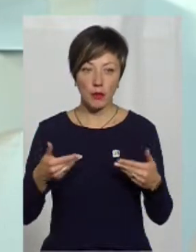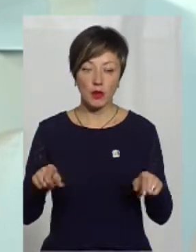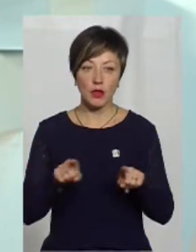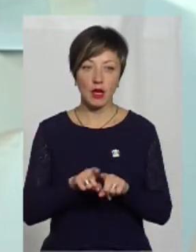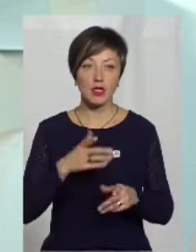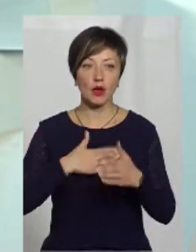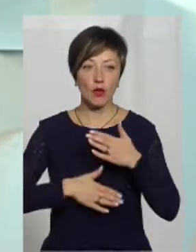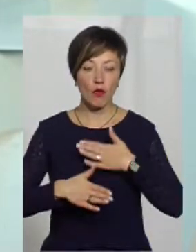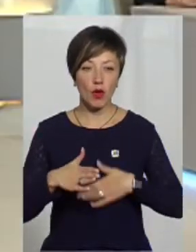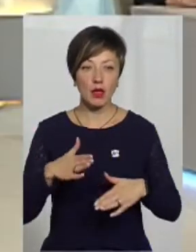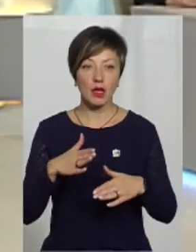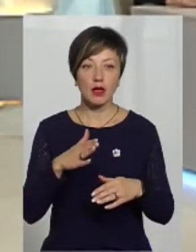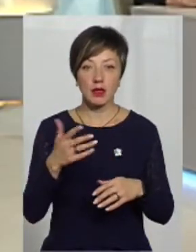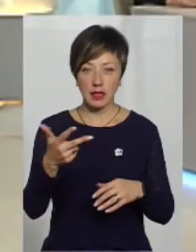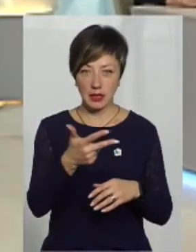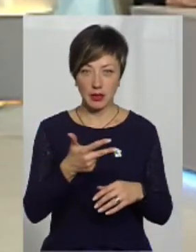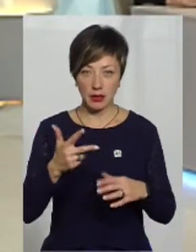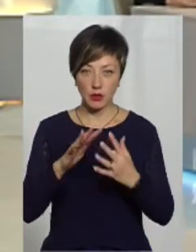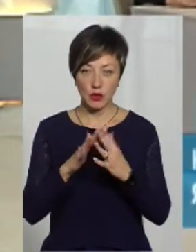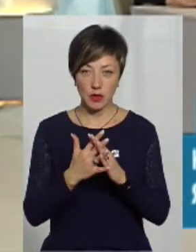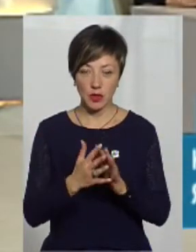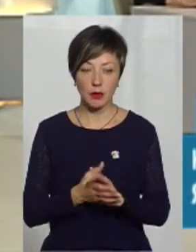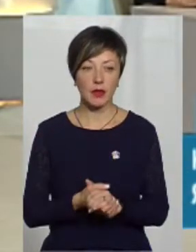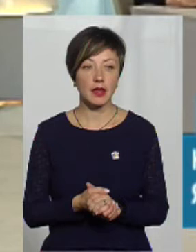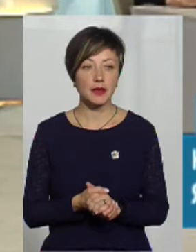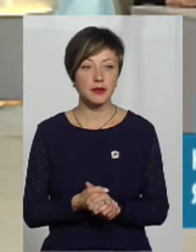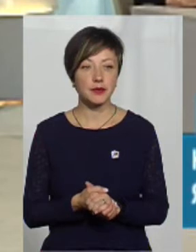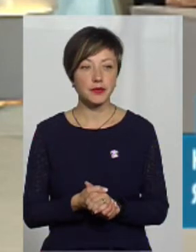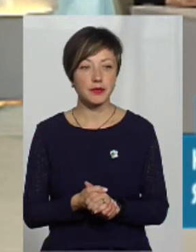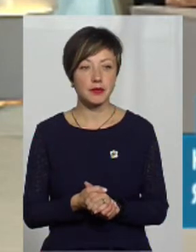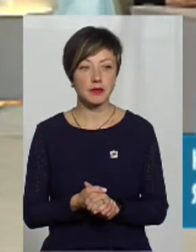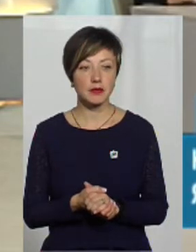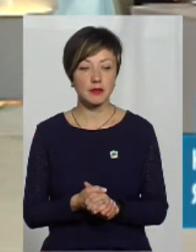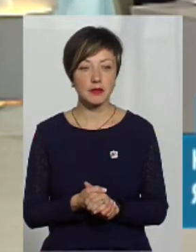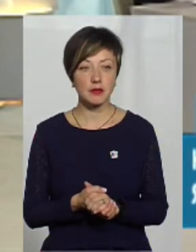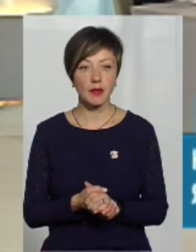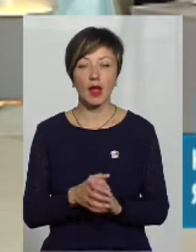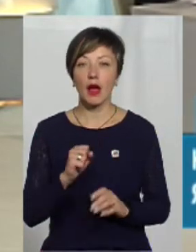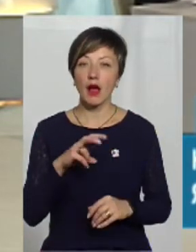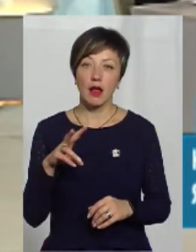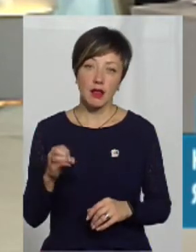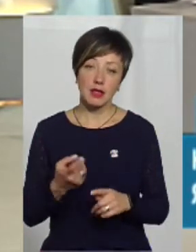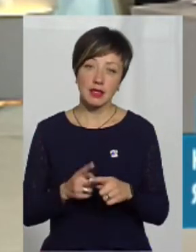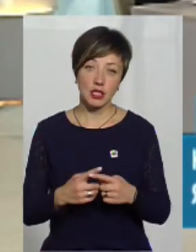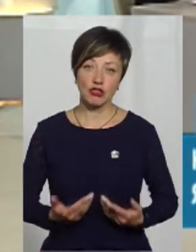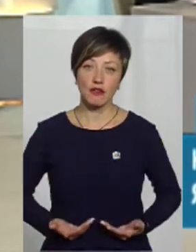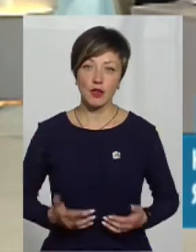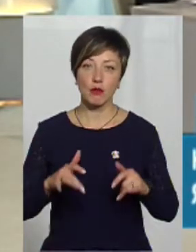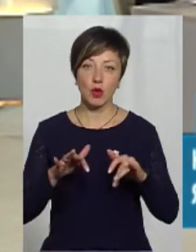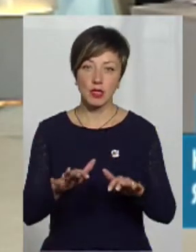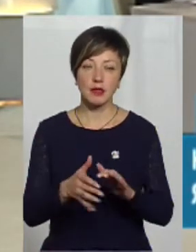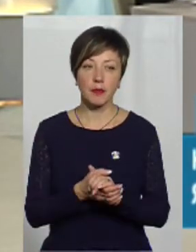так задоволені пільним Олексинцем і іншими амбулаторіями, які готові здати сьогодні. Але це живий